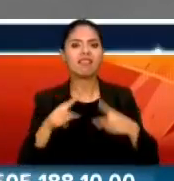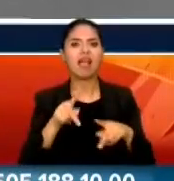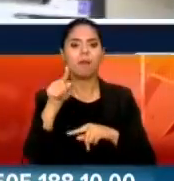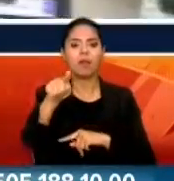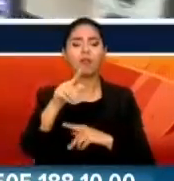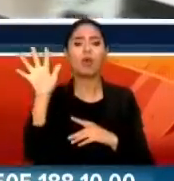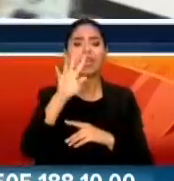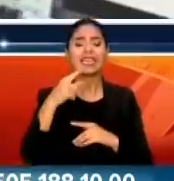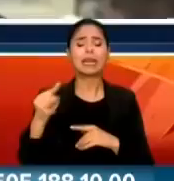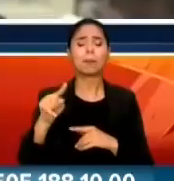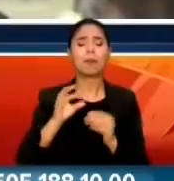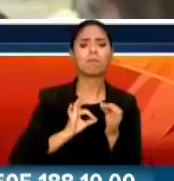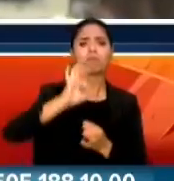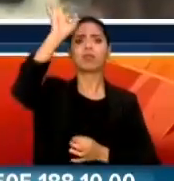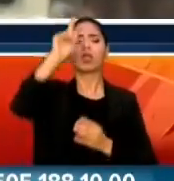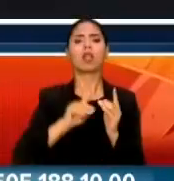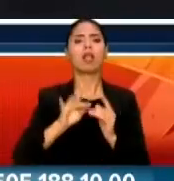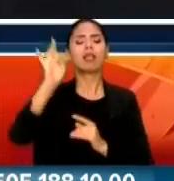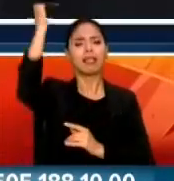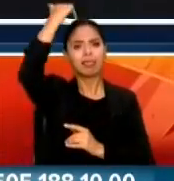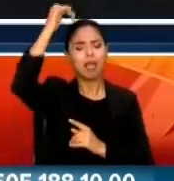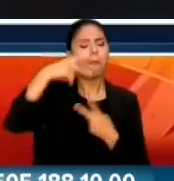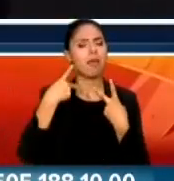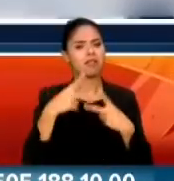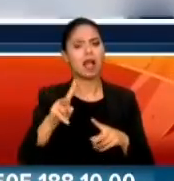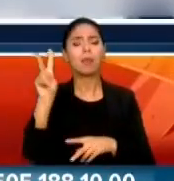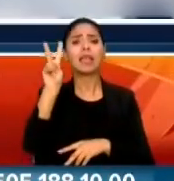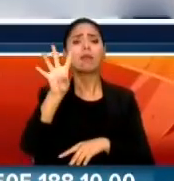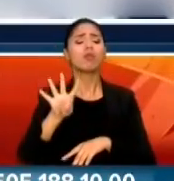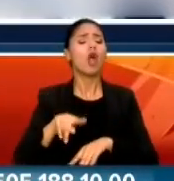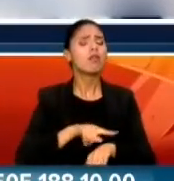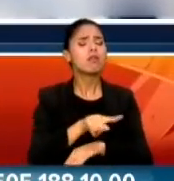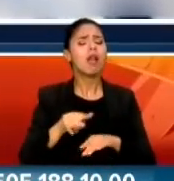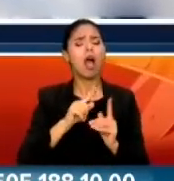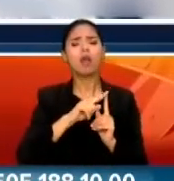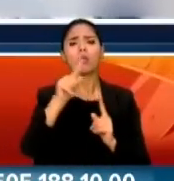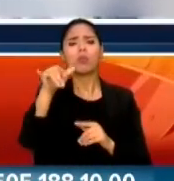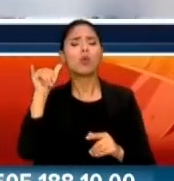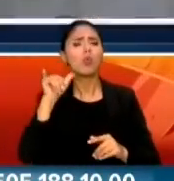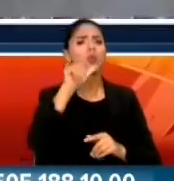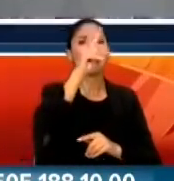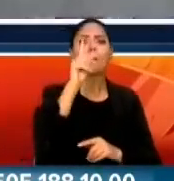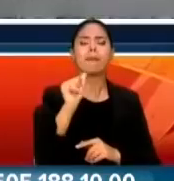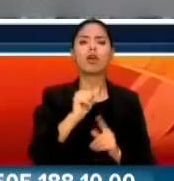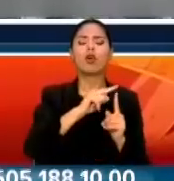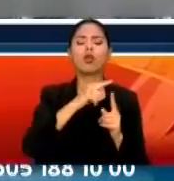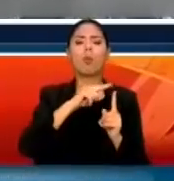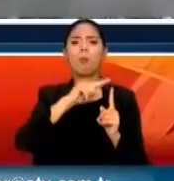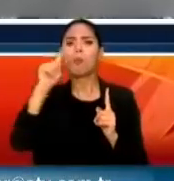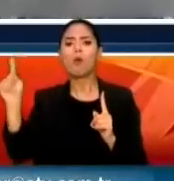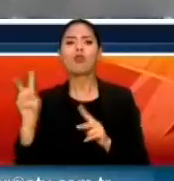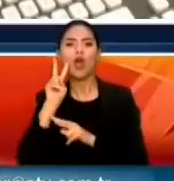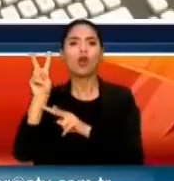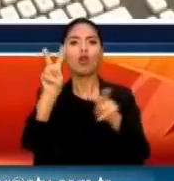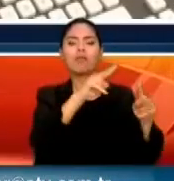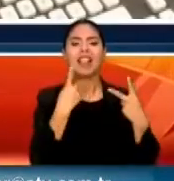kadar yükselebilecek ve aralıksız tam 24 saat uçabilecek. Bu kesintisiz bir gün boyunca gözetleme yapabileceği